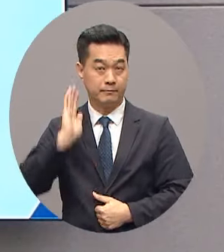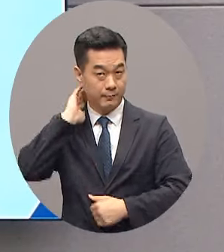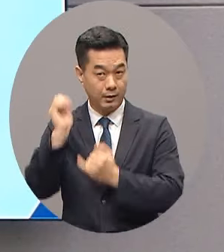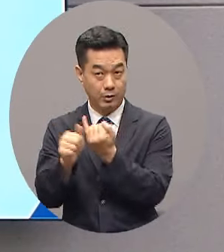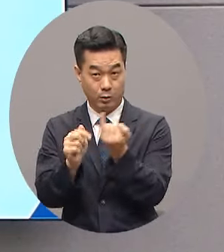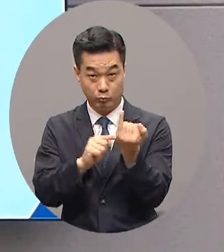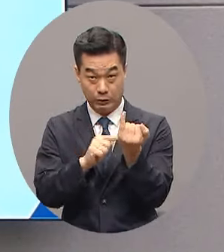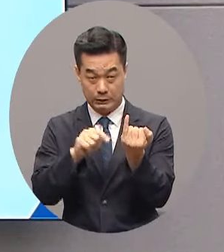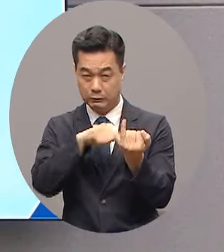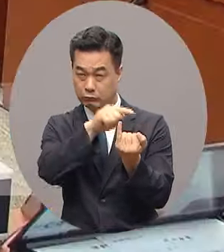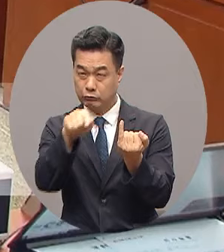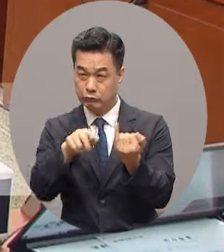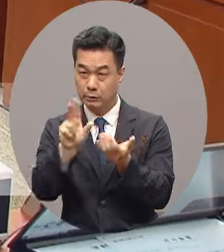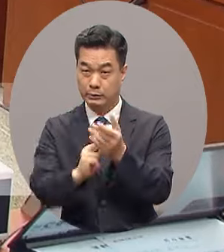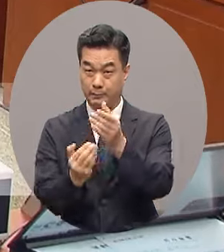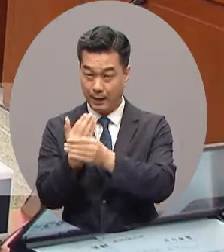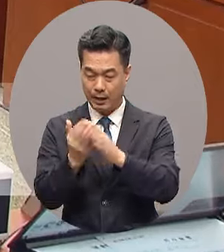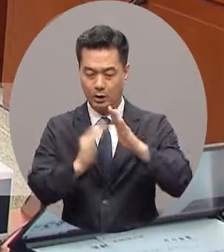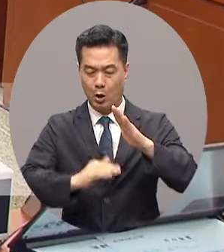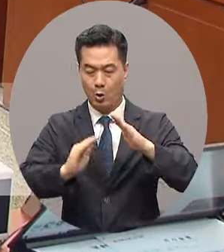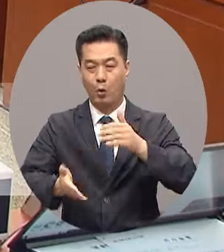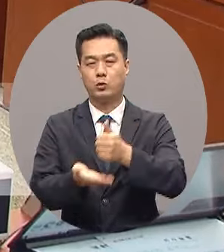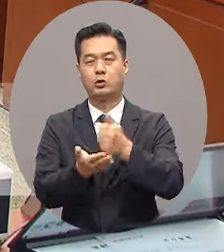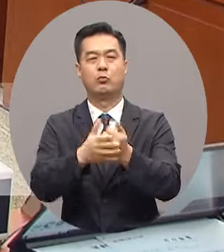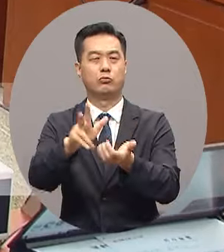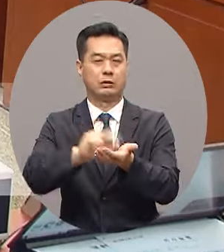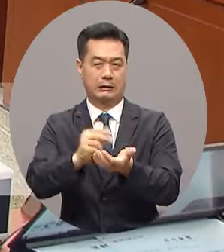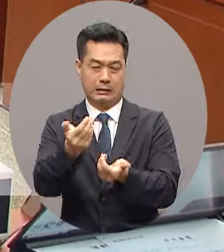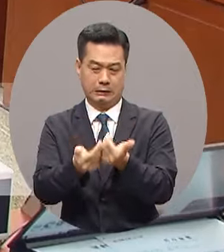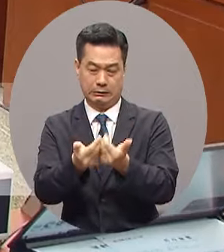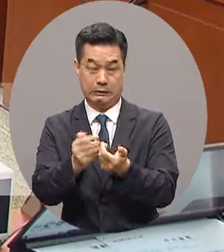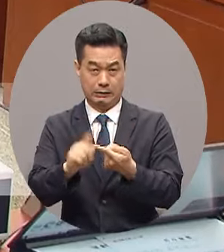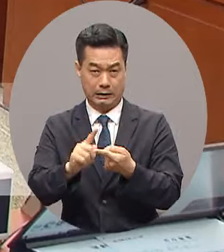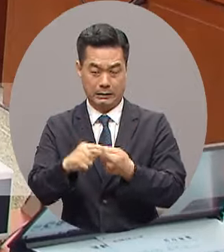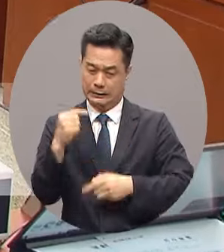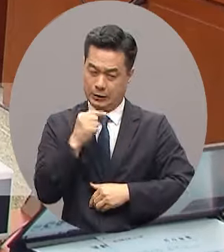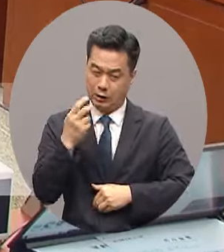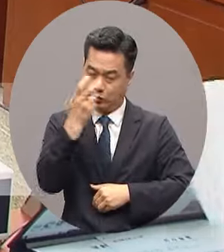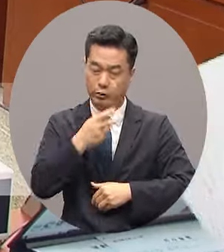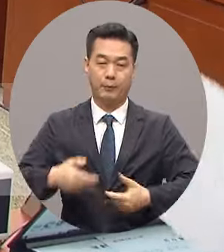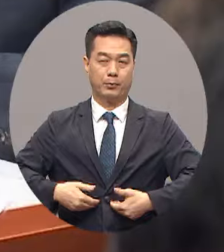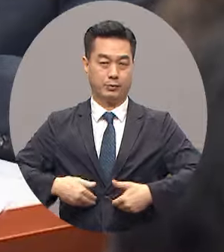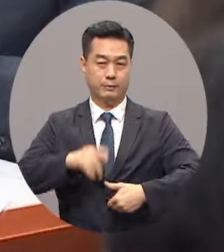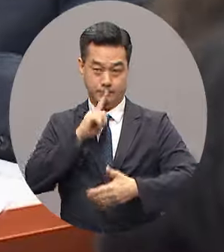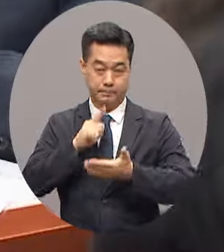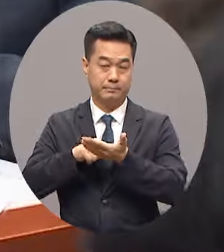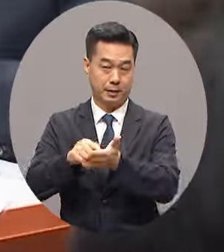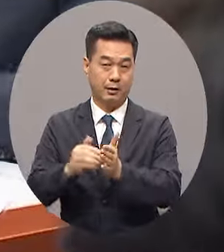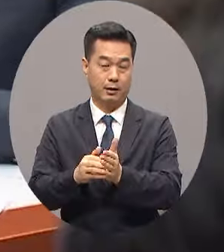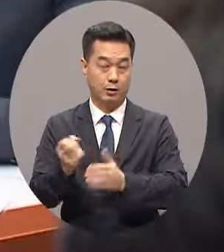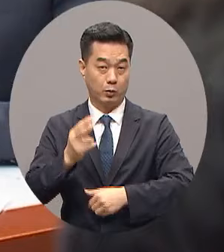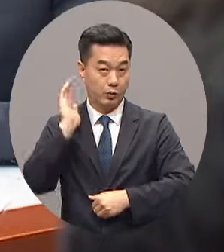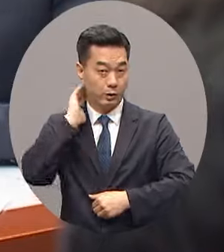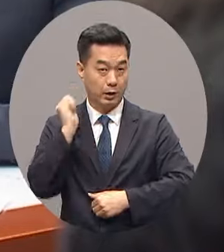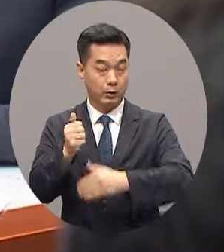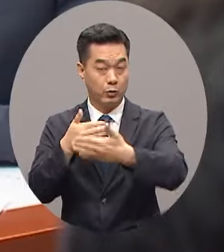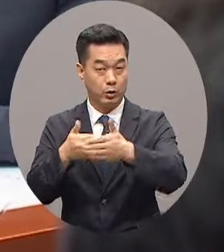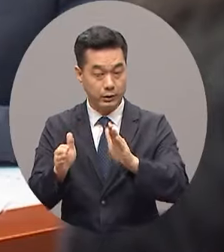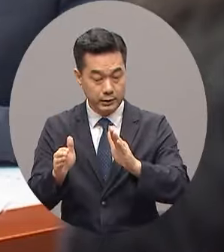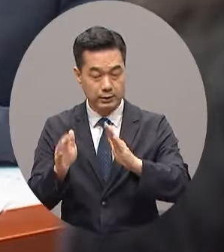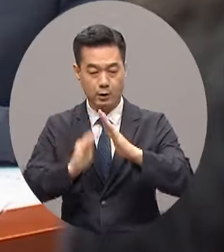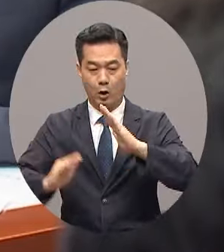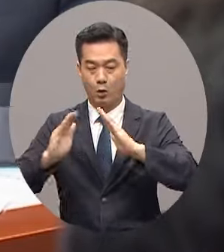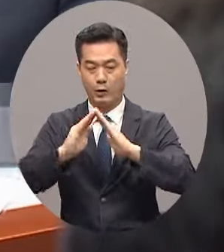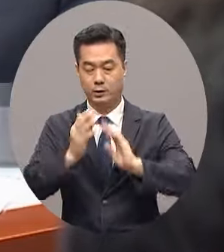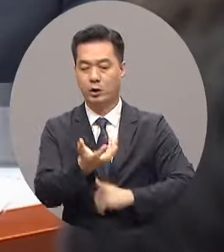둘러싸고 최근 불거진 공천 개입 의혹에 대해서도 철저히 수사해야 한다고 공세를 이어갔습니다. 또 대통령실 관저 이전 의혹에